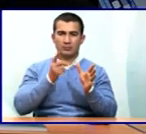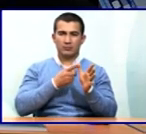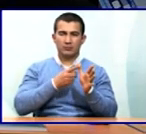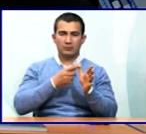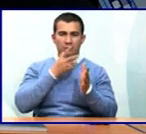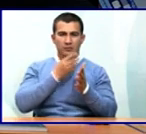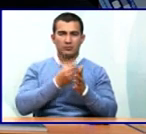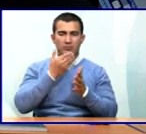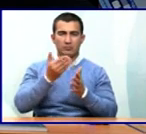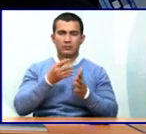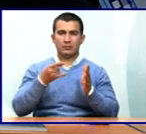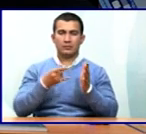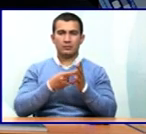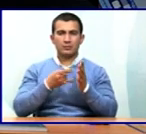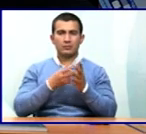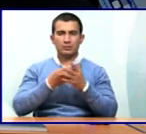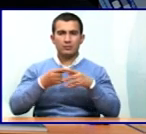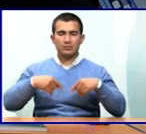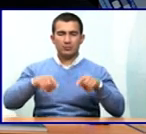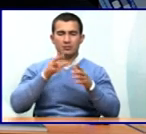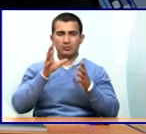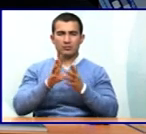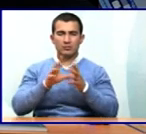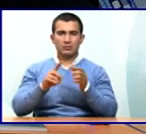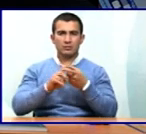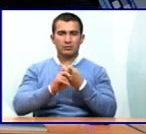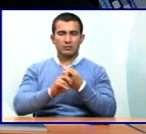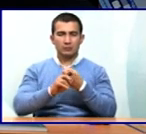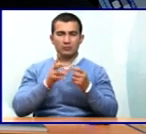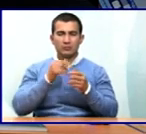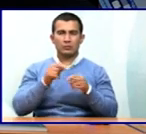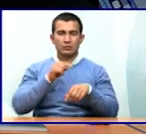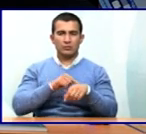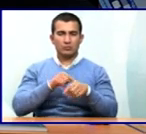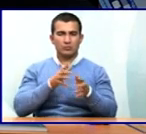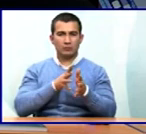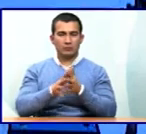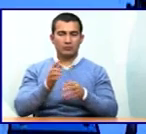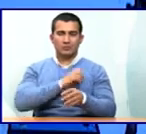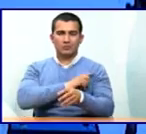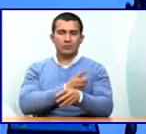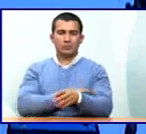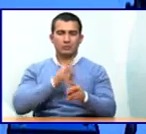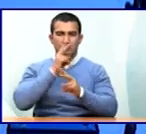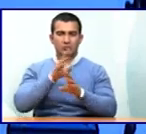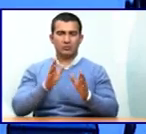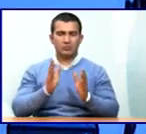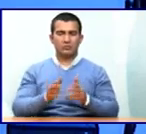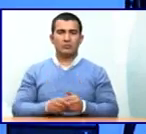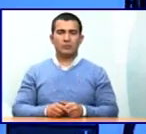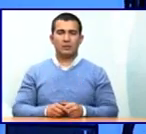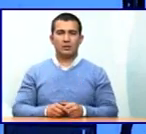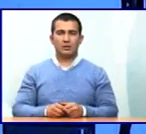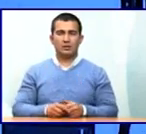esa magnit maydonning to'kli o'tkazgichga ta'sir qiluvchi kuchini belgilab beradi. Keling, mana